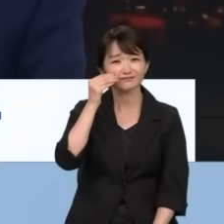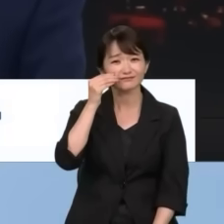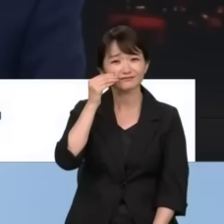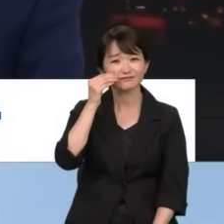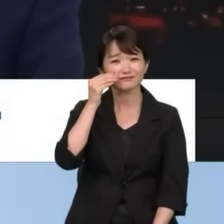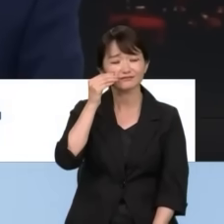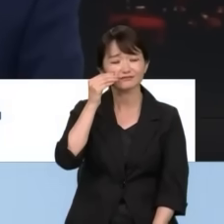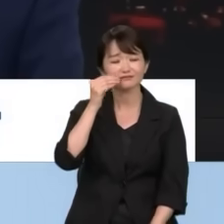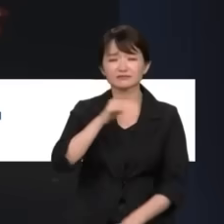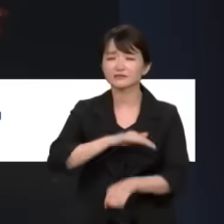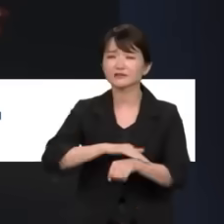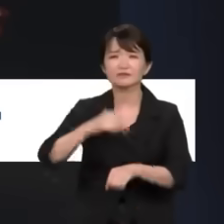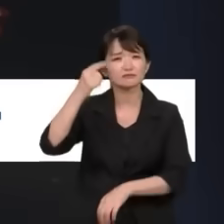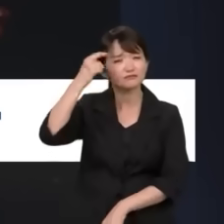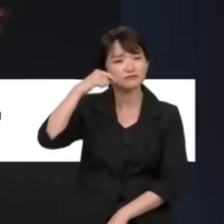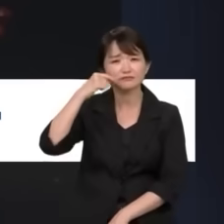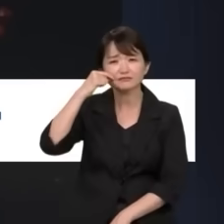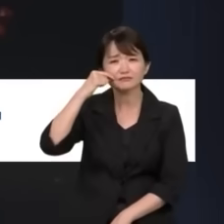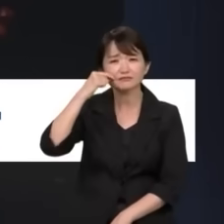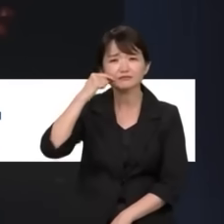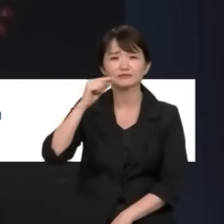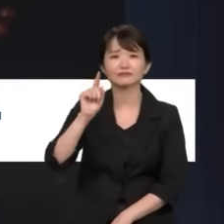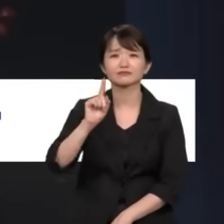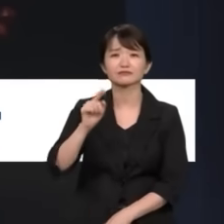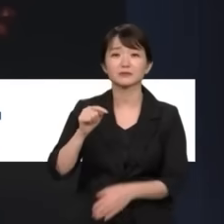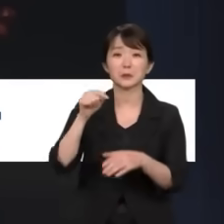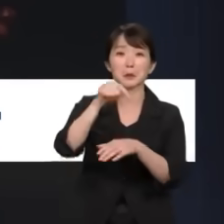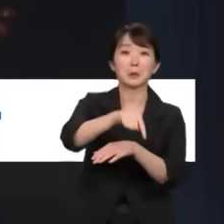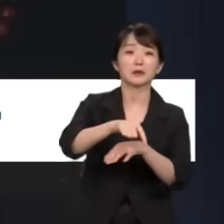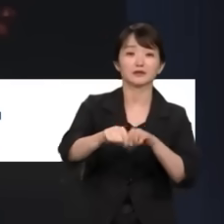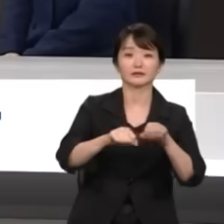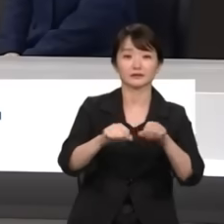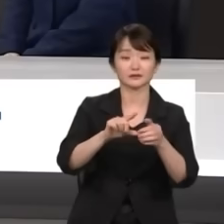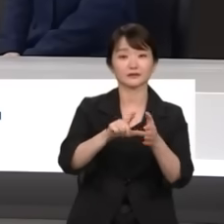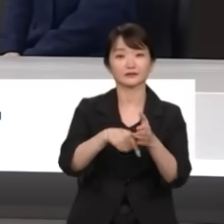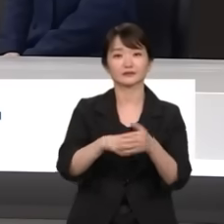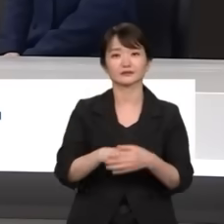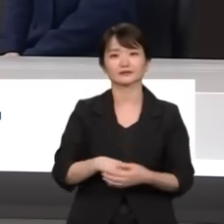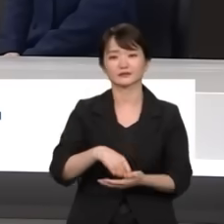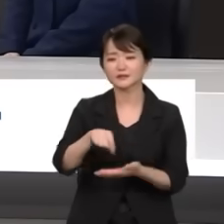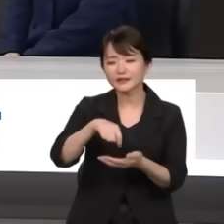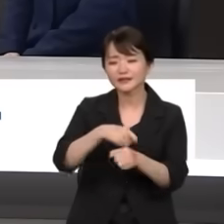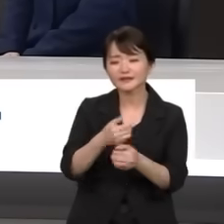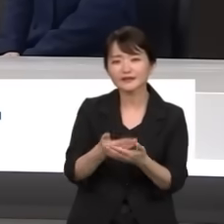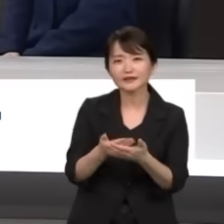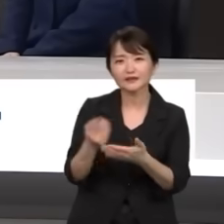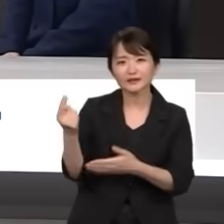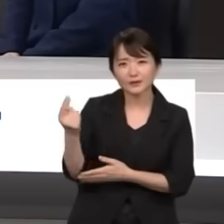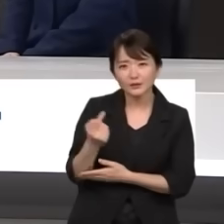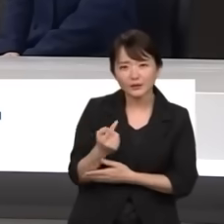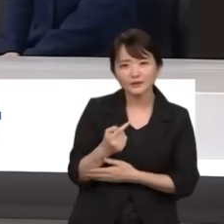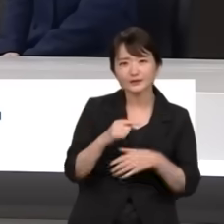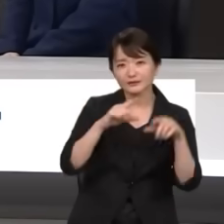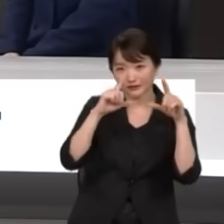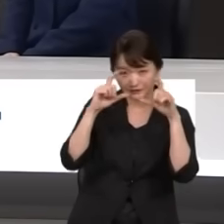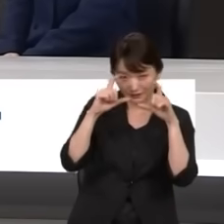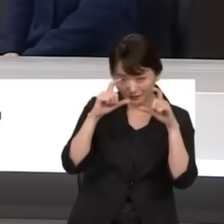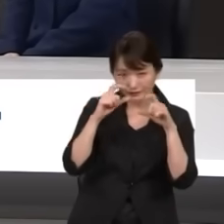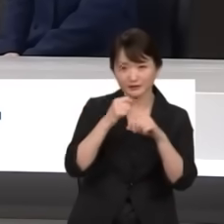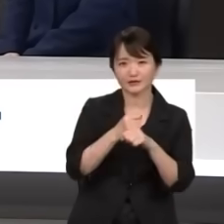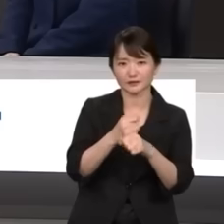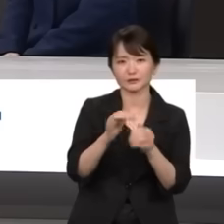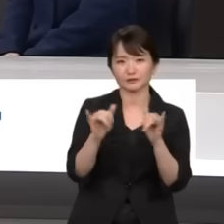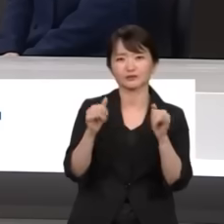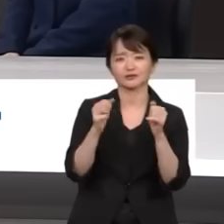잘 못 하다가요네 이제 바깥 활동을 할 때 사인을 해 달라거나 사진을 찍어 달라는 분들이